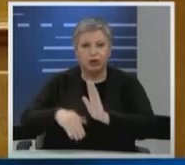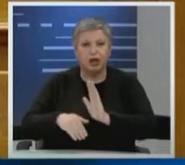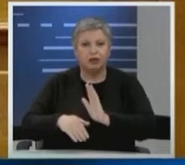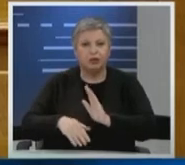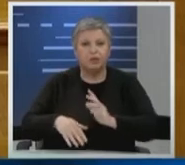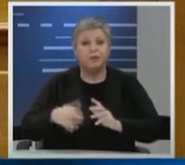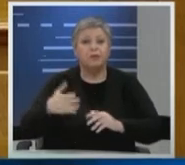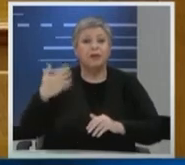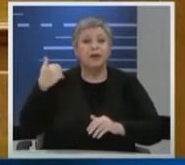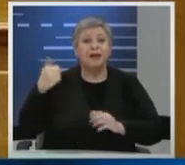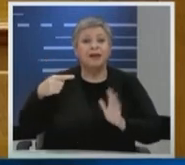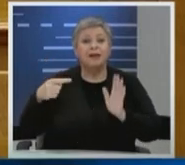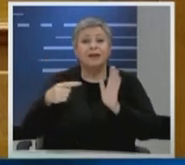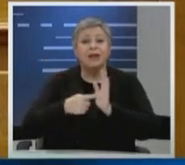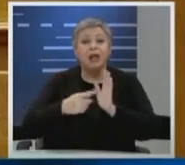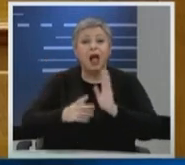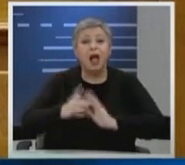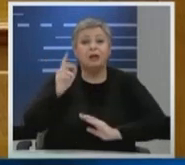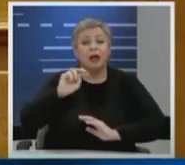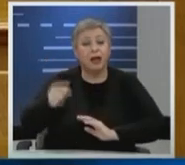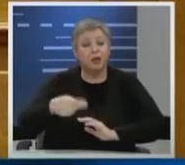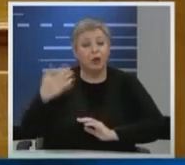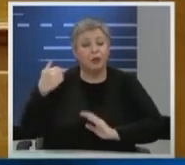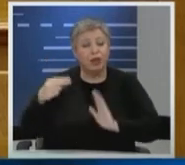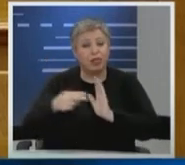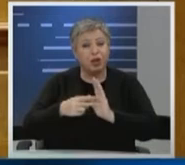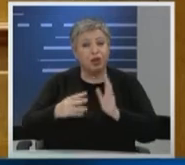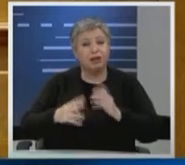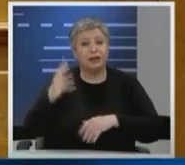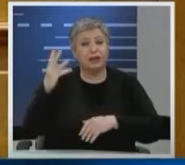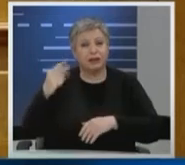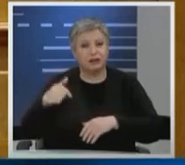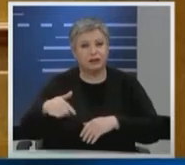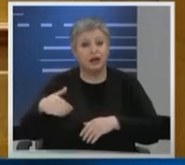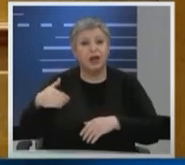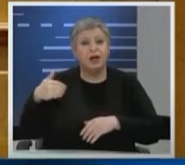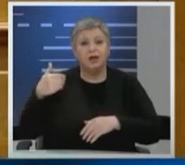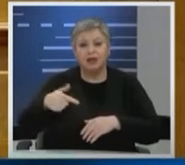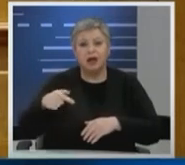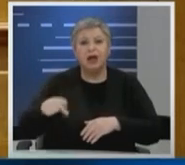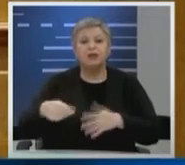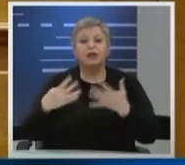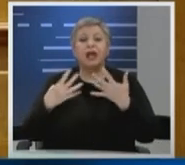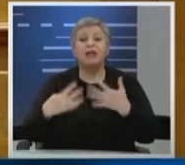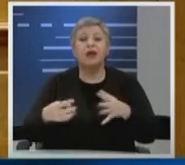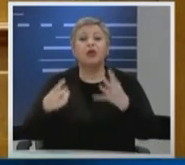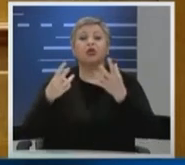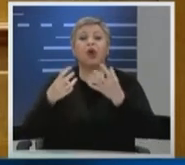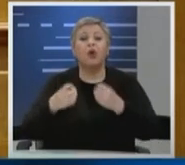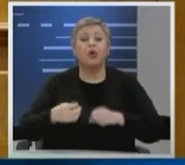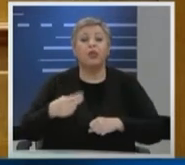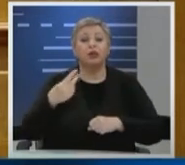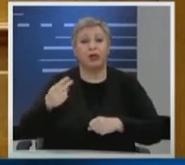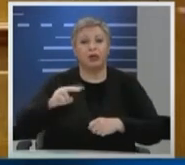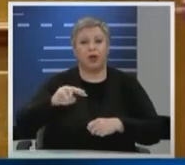Από 1.011 ευρώ που ήταν το 2014, έφτασε το 2017 στα 982 ευρώ. Και για να μην